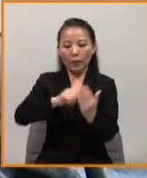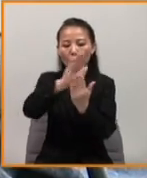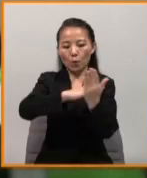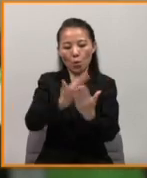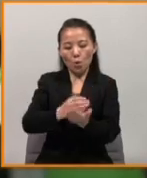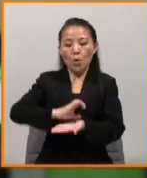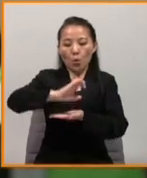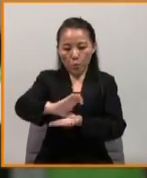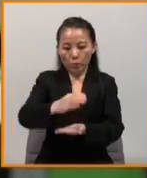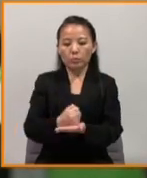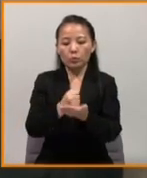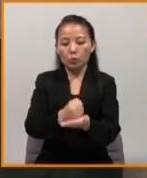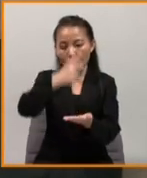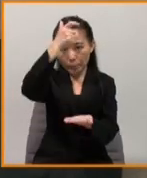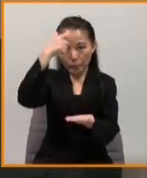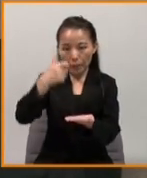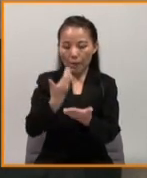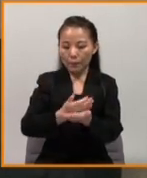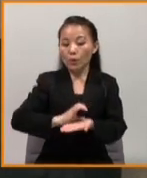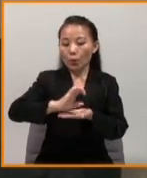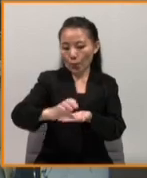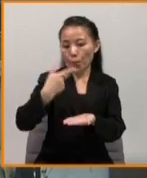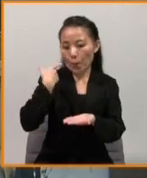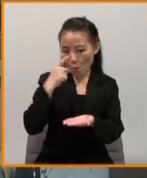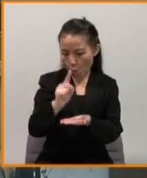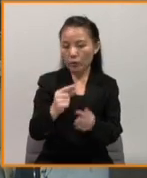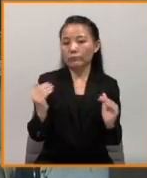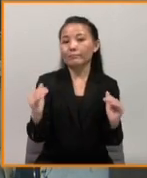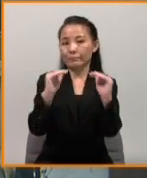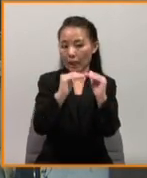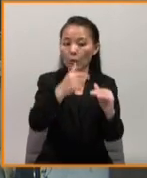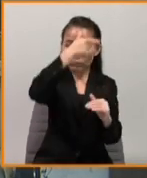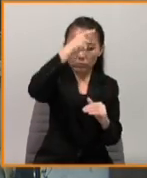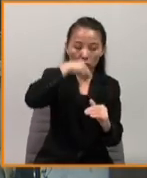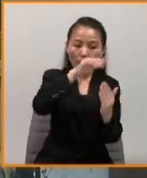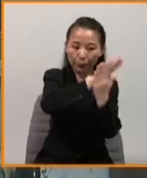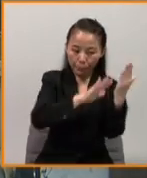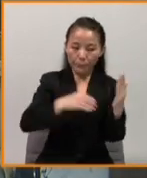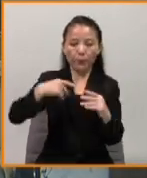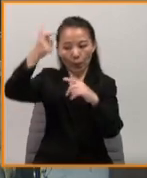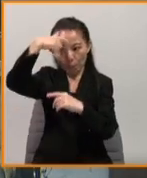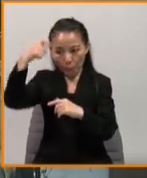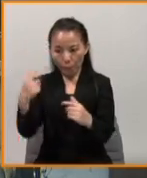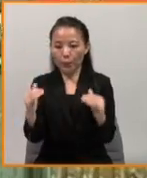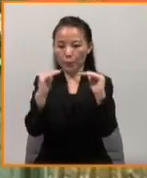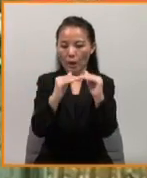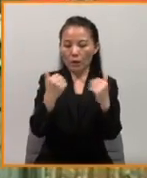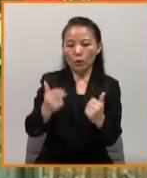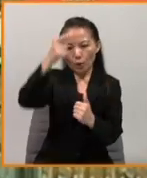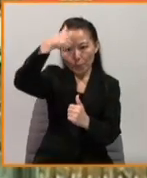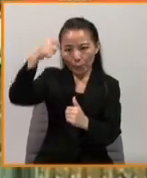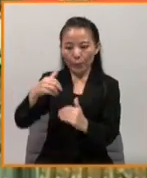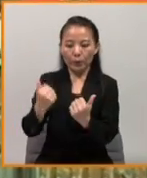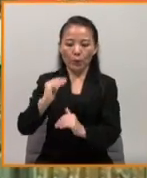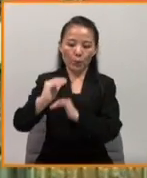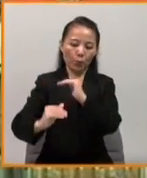ของเมียนมาลดน้อยลงถือเป็นการลงทุนที่ได้ประโยชน์ทั้งสองฝ่ายซึ่งการเติบโตของเศรษฐกิจของเมียนมาในปีนี้คาดว่าจะ